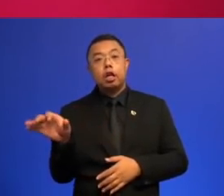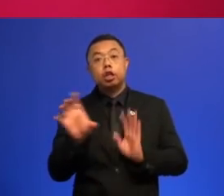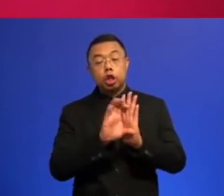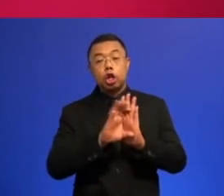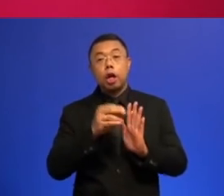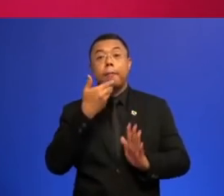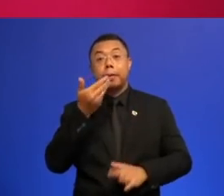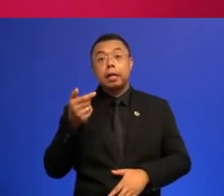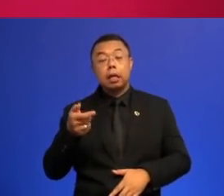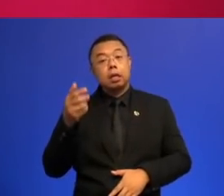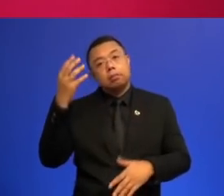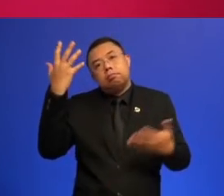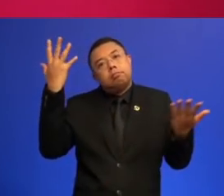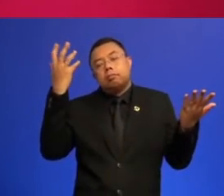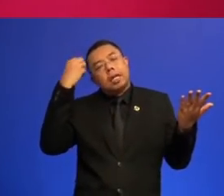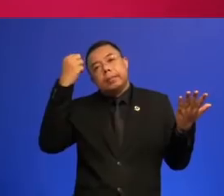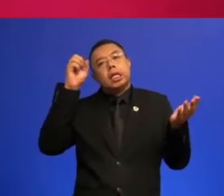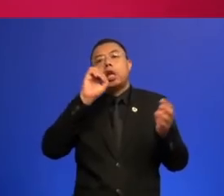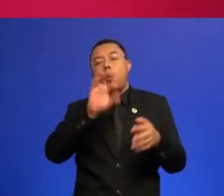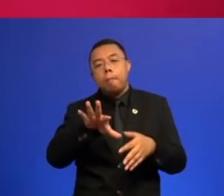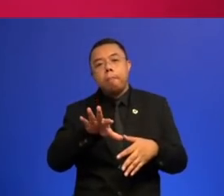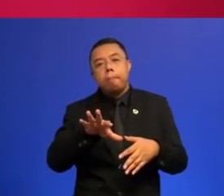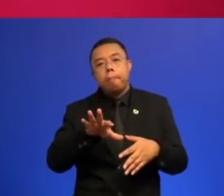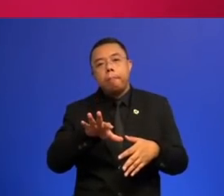Seperti pertanyaan ini saya gak bisa menjawab.